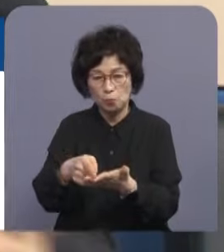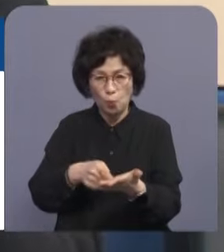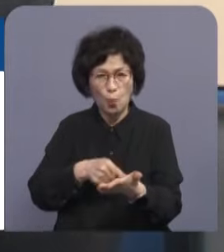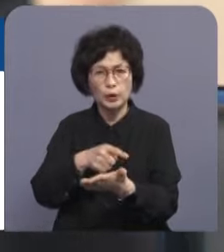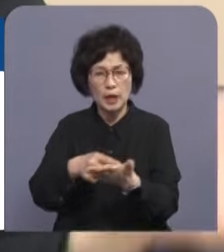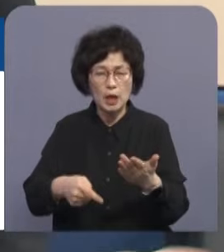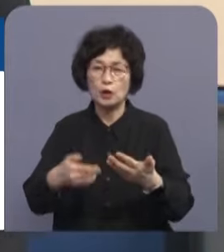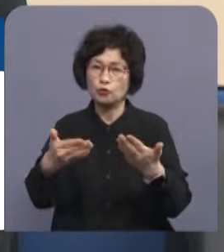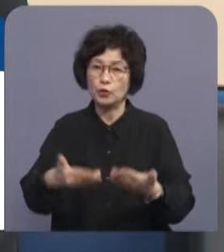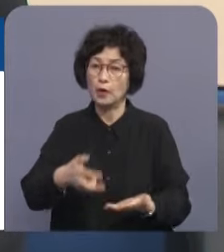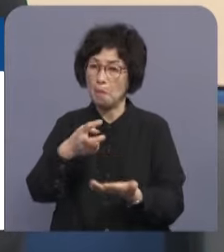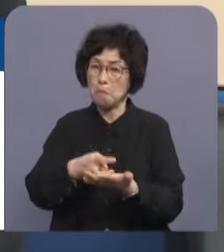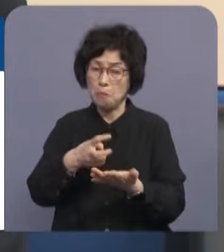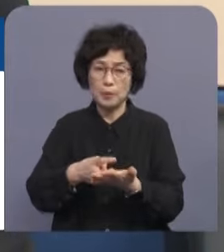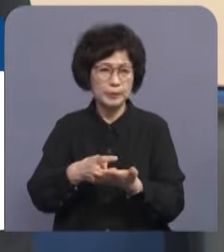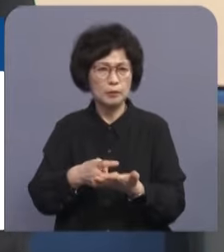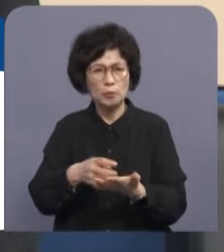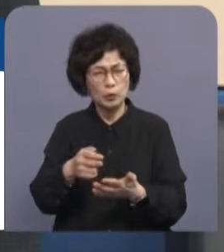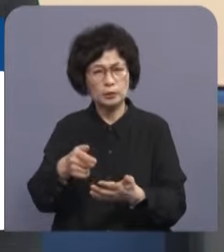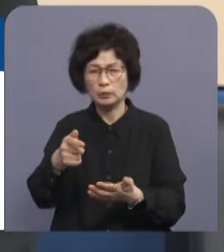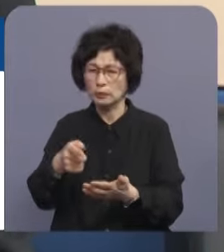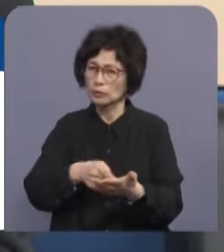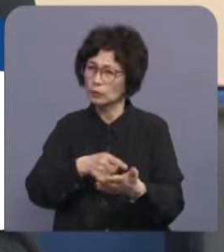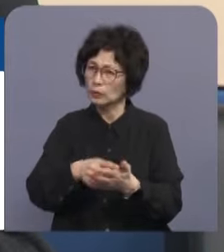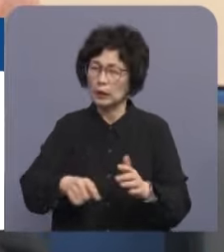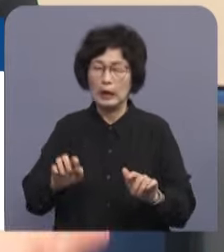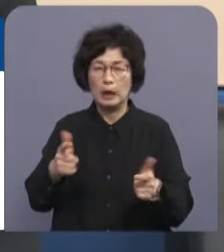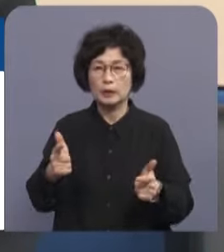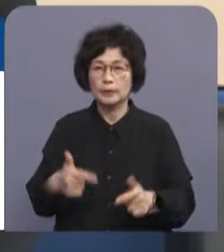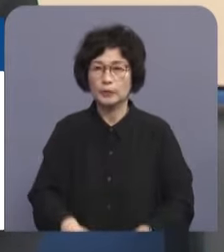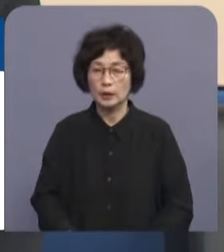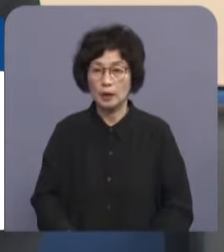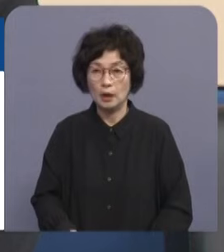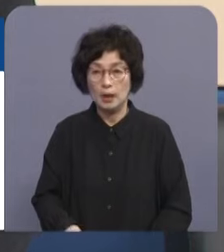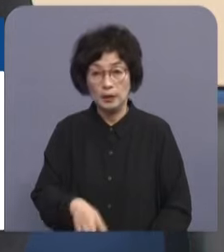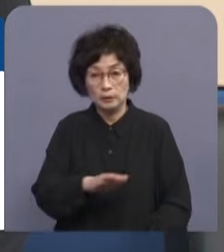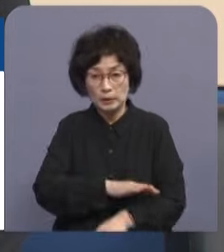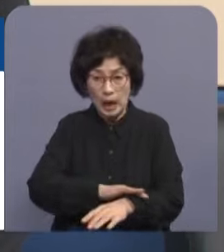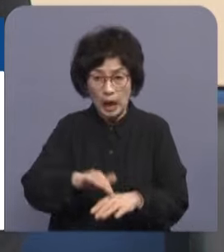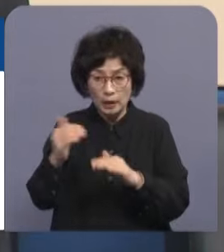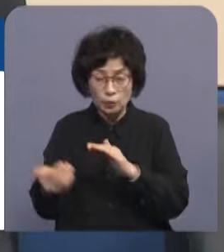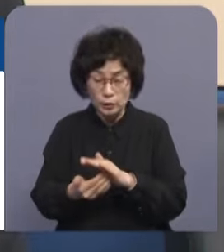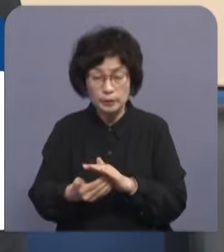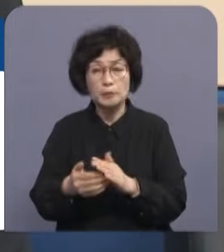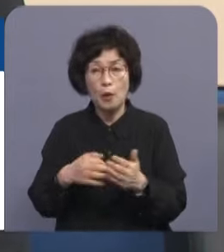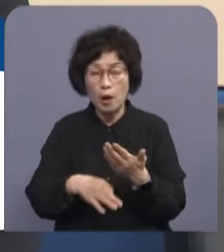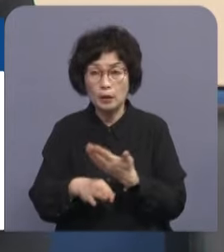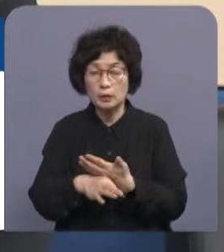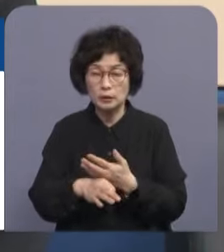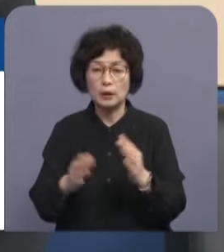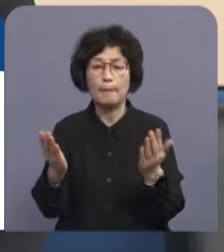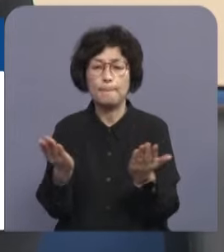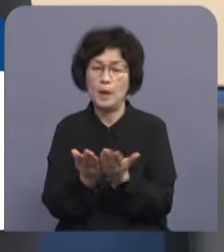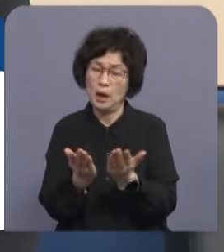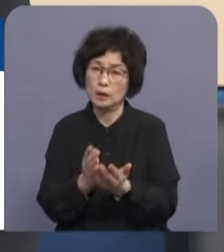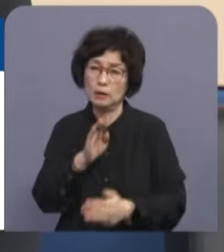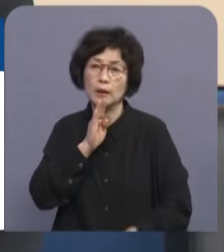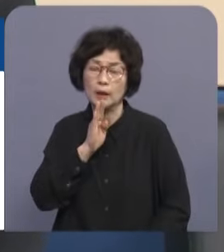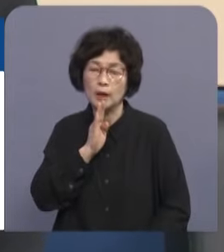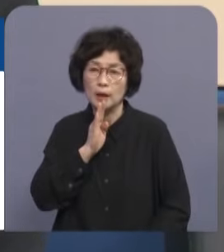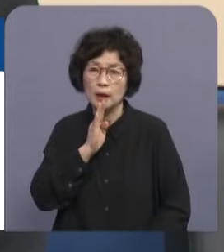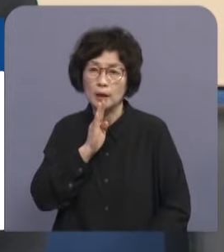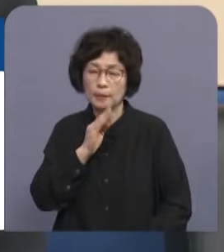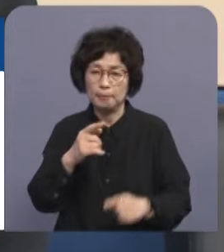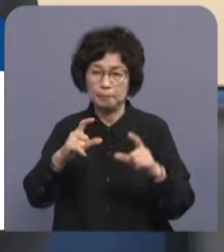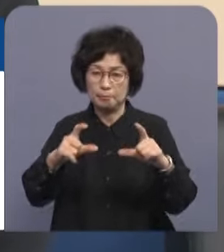조치나이 법적 조치들이 있거든요 그게 합리적으로 이루어졌을 때는이 법이라고 어